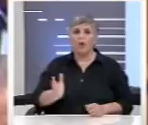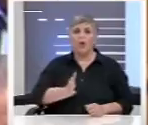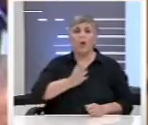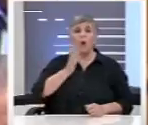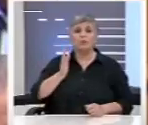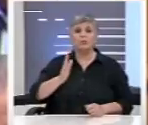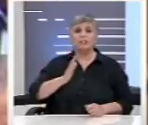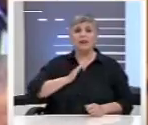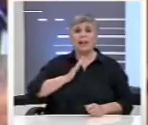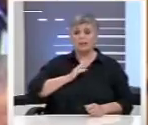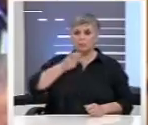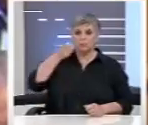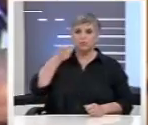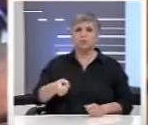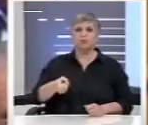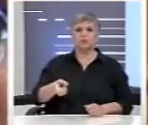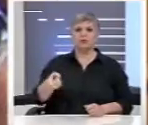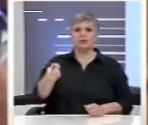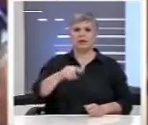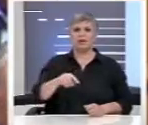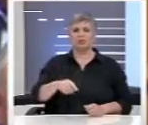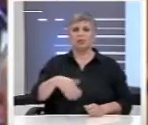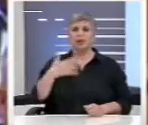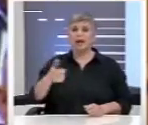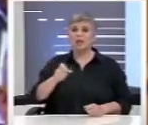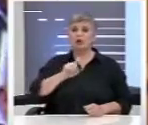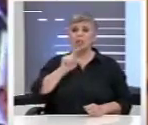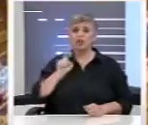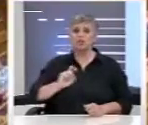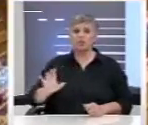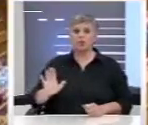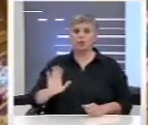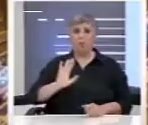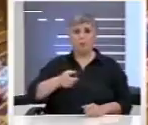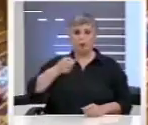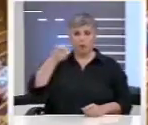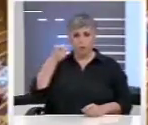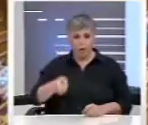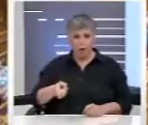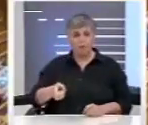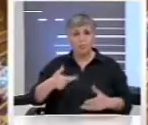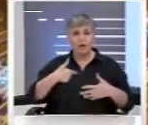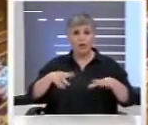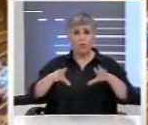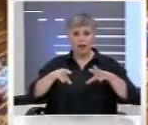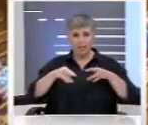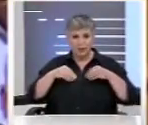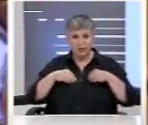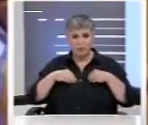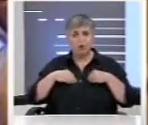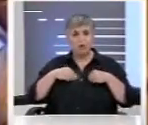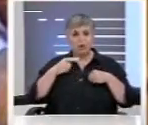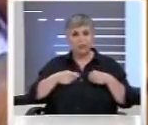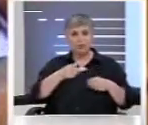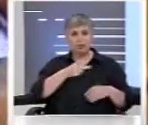ύψιστη ελευθερία που υπάρχει σε αυτόν τον κόσμο, που είναι η ανθρώπινη ζωή. Και δεν πρόκειται να αποδεχθώ ούτε εγώ